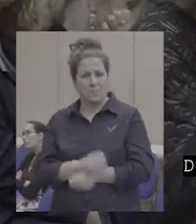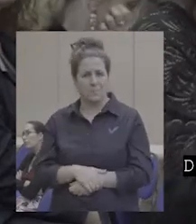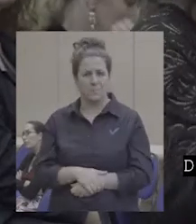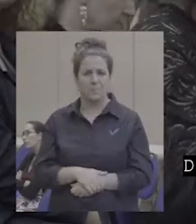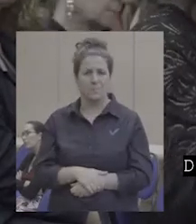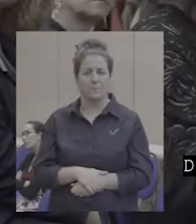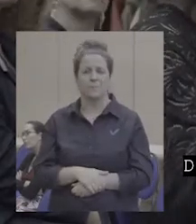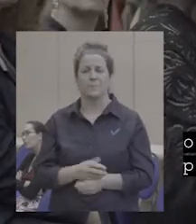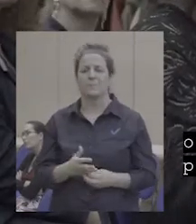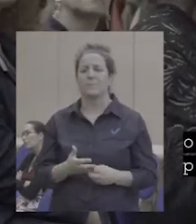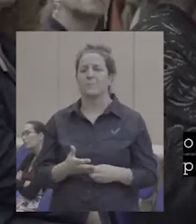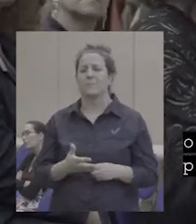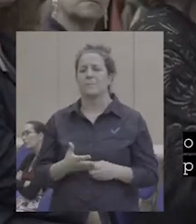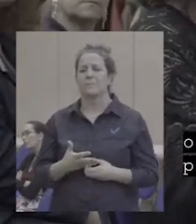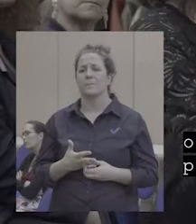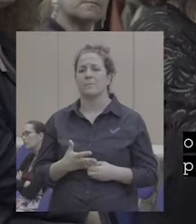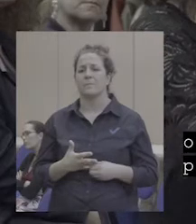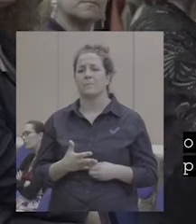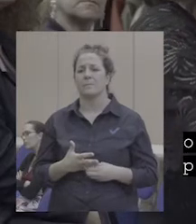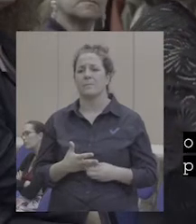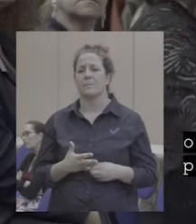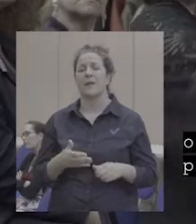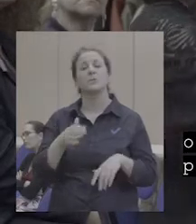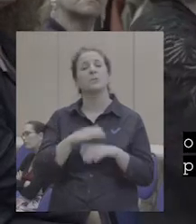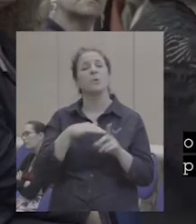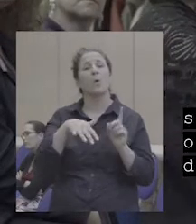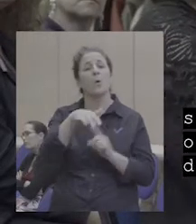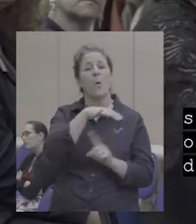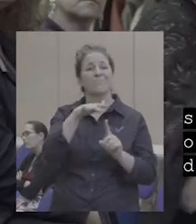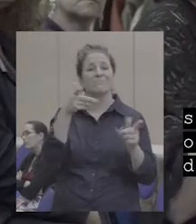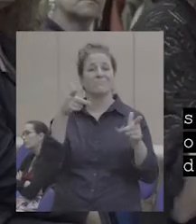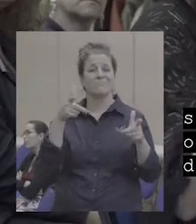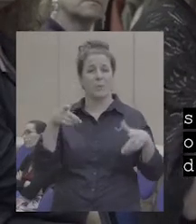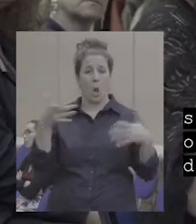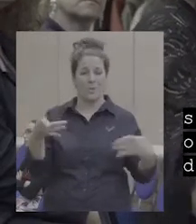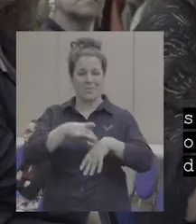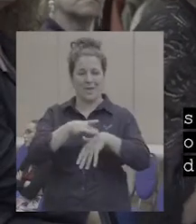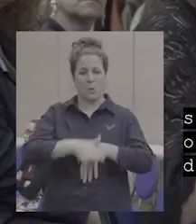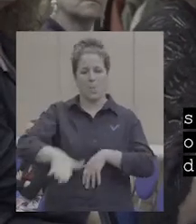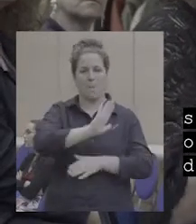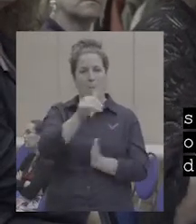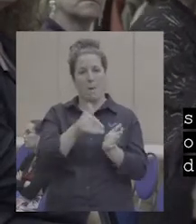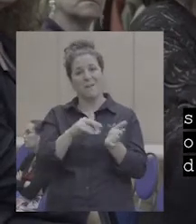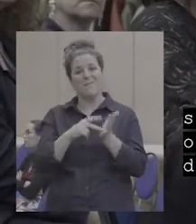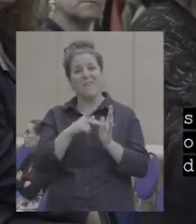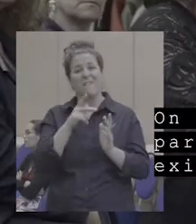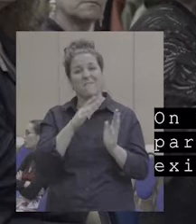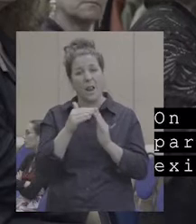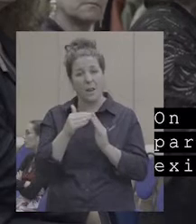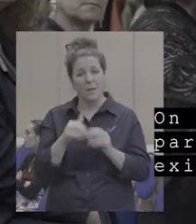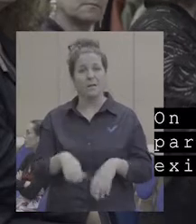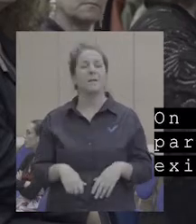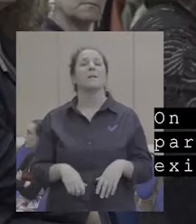contexte, on constate que, justement, particulièrement sur le territoire de Montréal, où on est aujourd'hui, on est en milieu urbain,